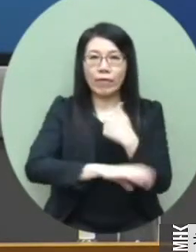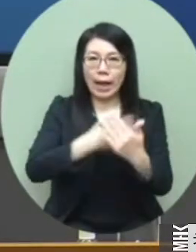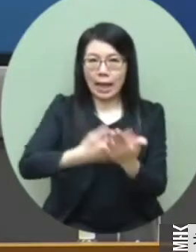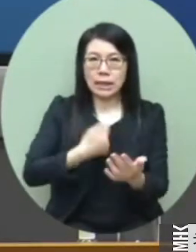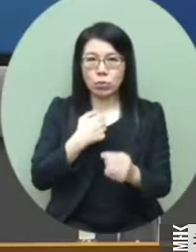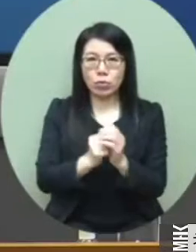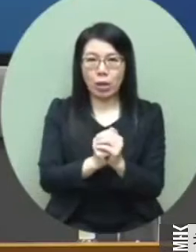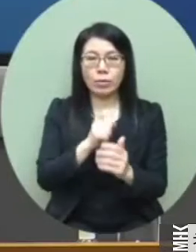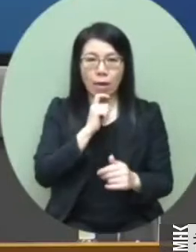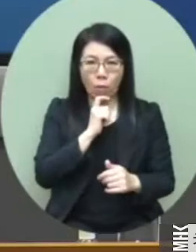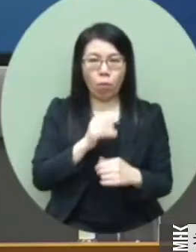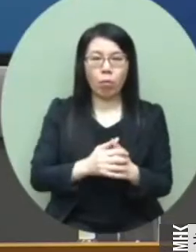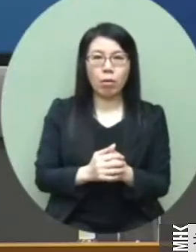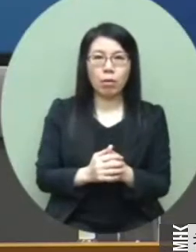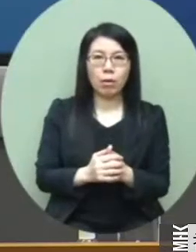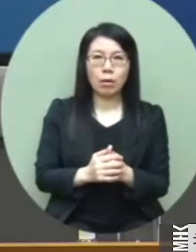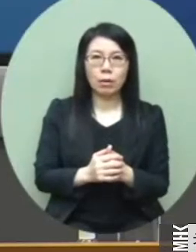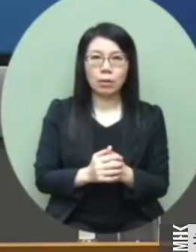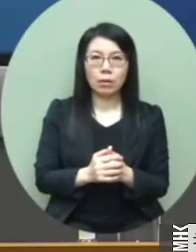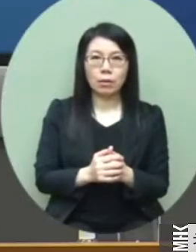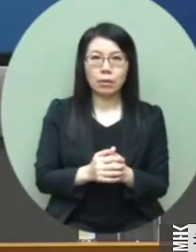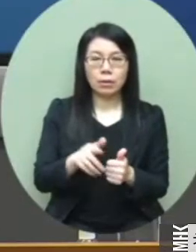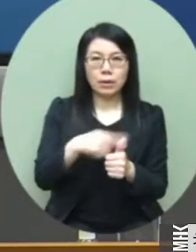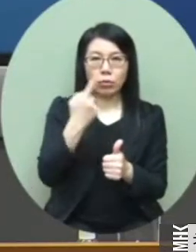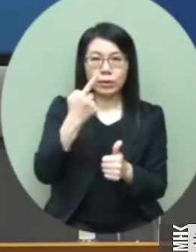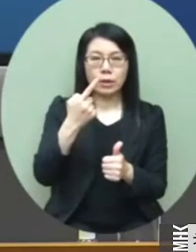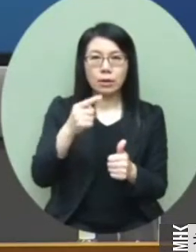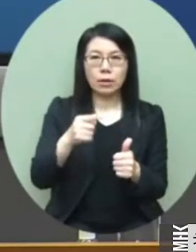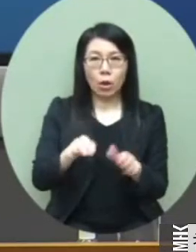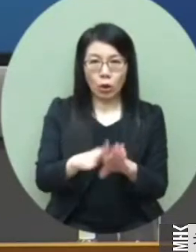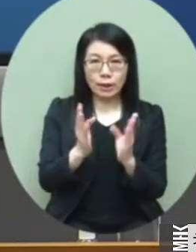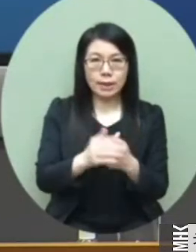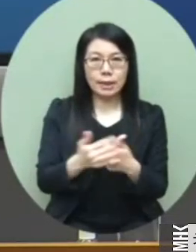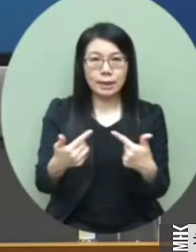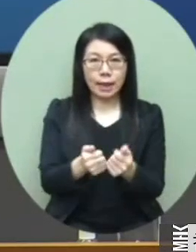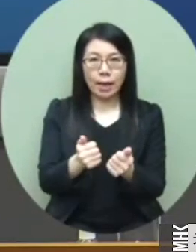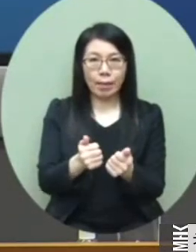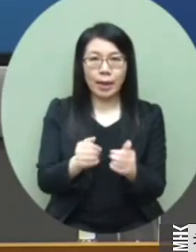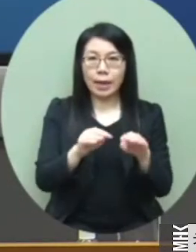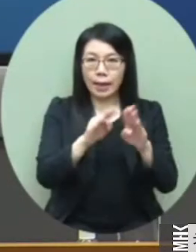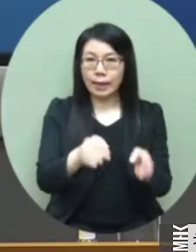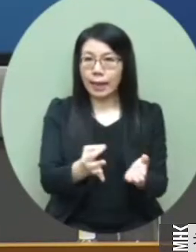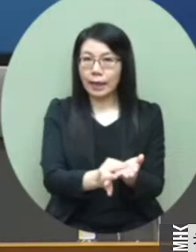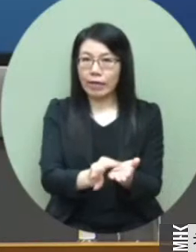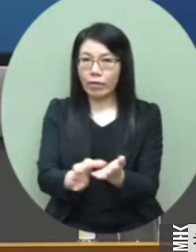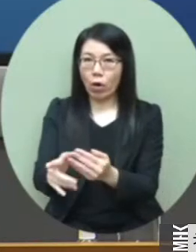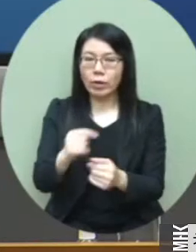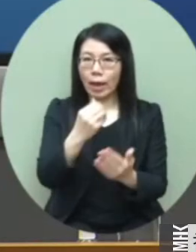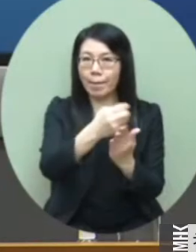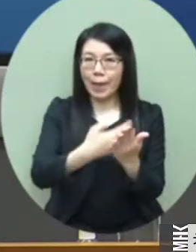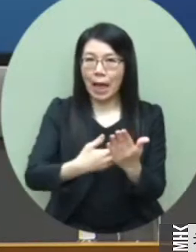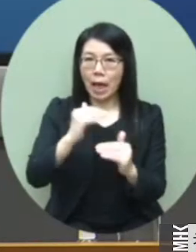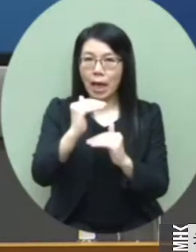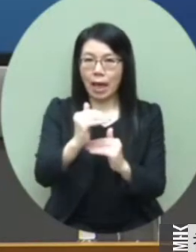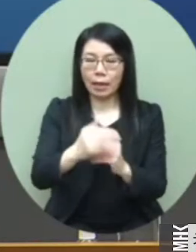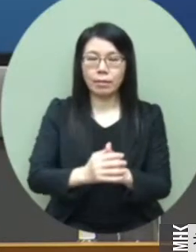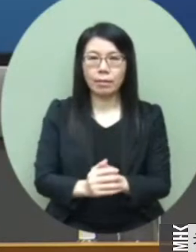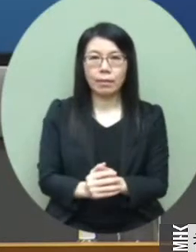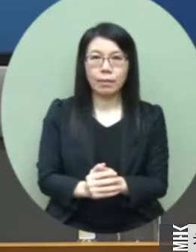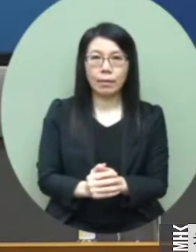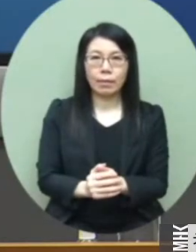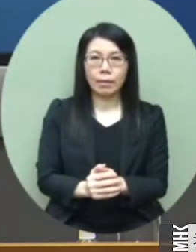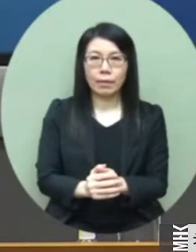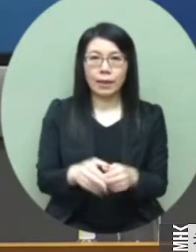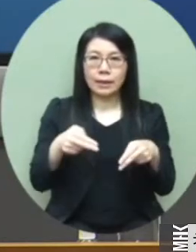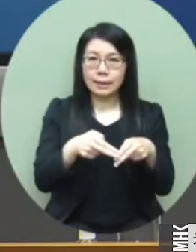嘅要求。咁至於首階段適用於個別處所嘅具體限制咧，就